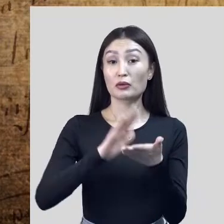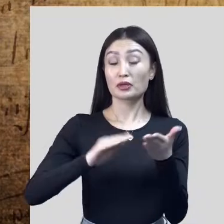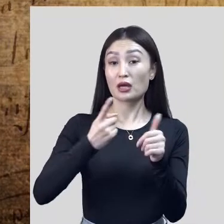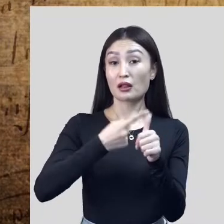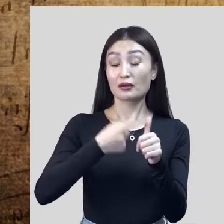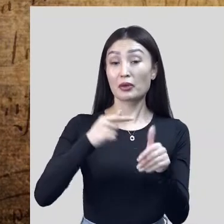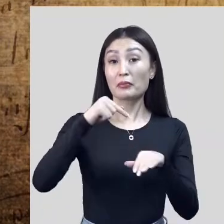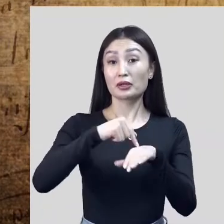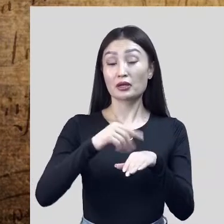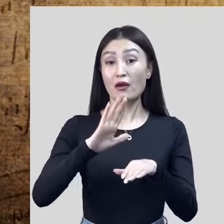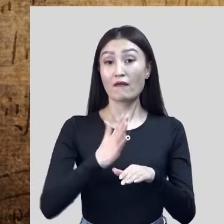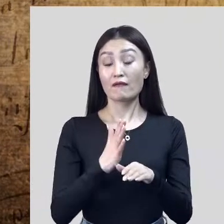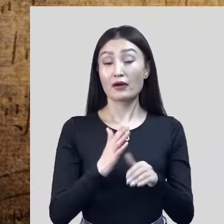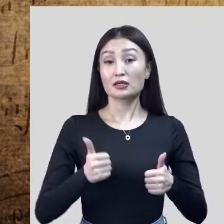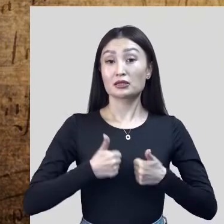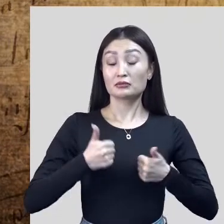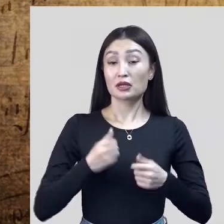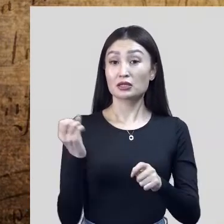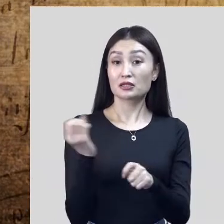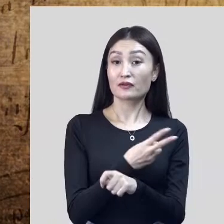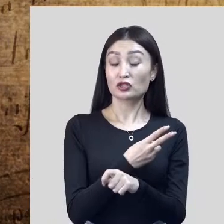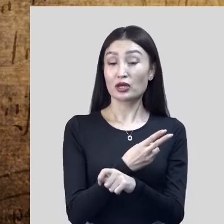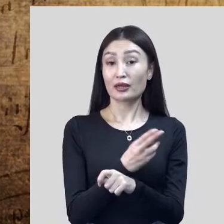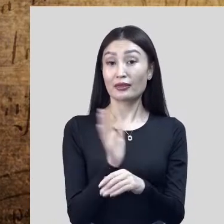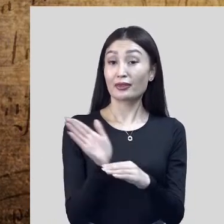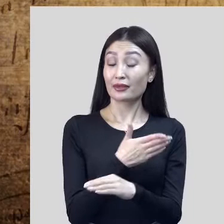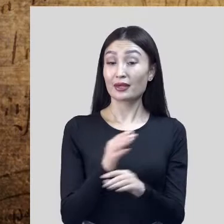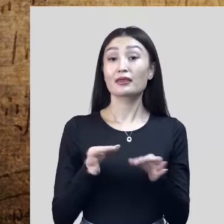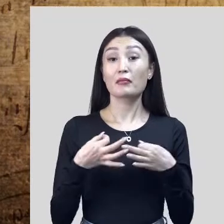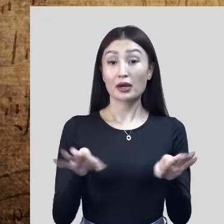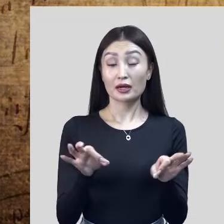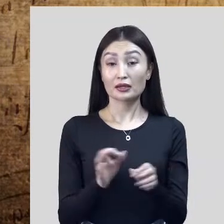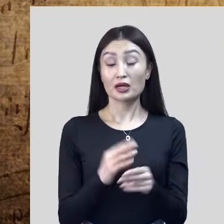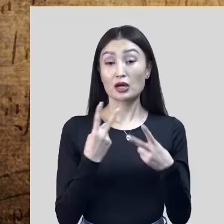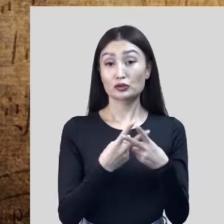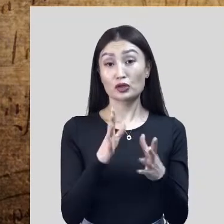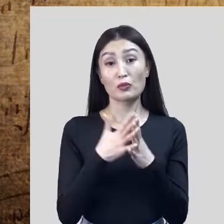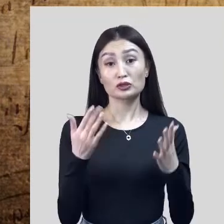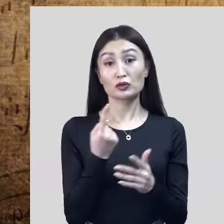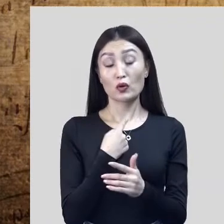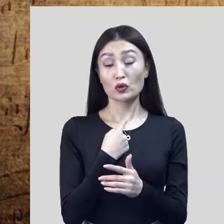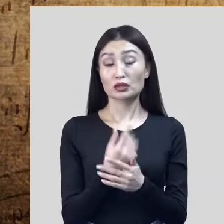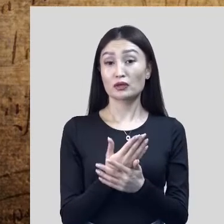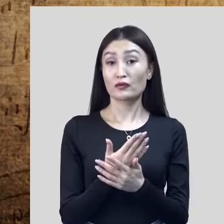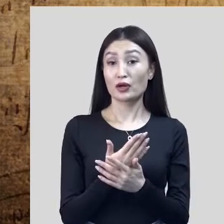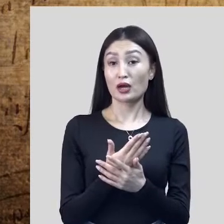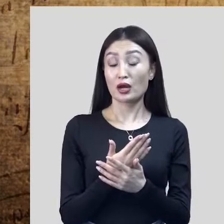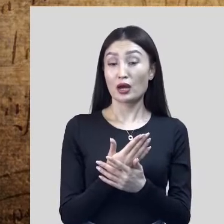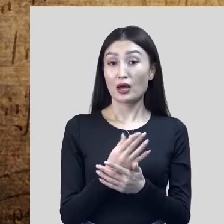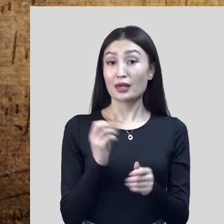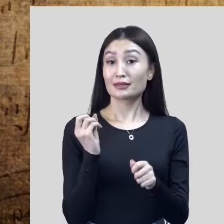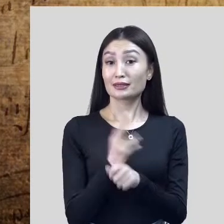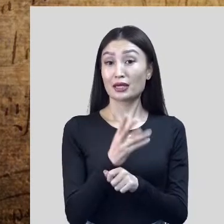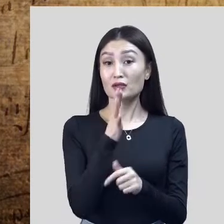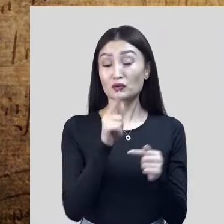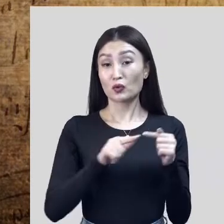человека, подозреваемого в стремлении свержения демократии. Осужденный большинством голосов подвергался